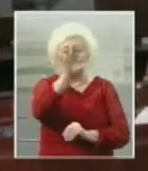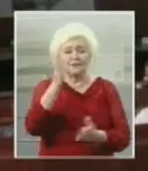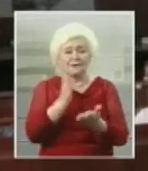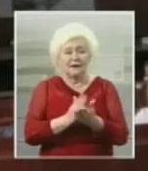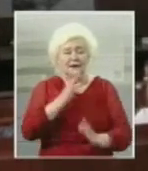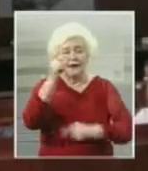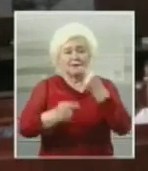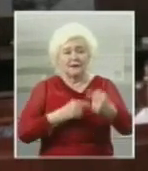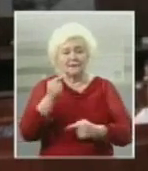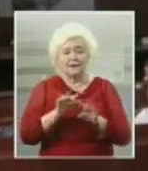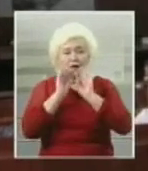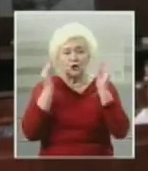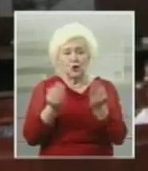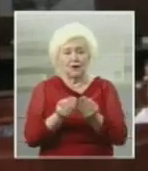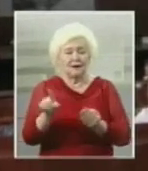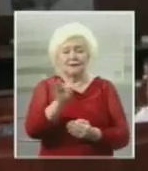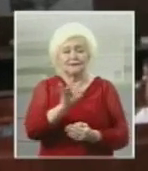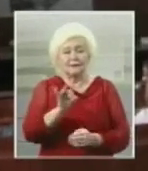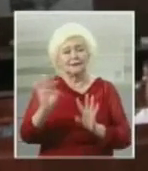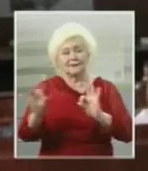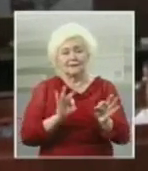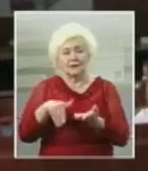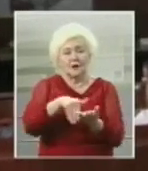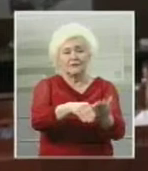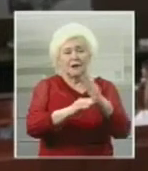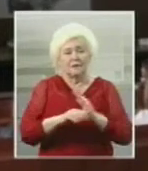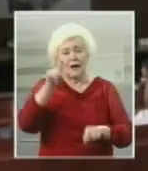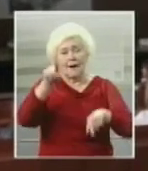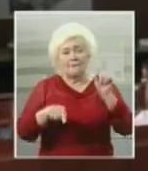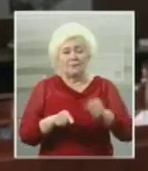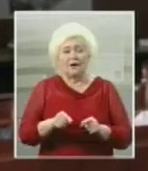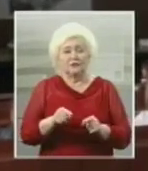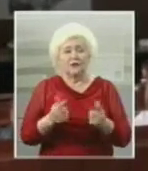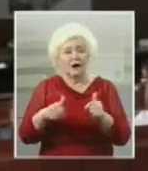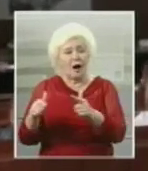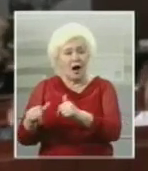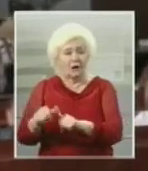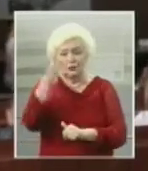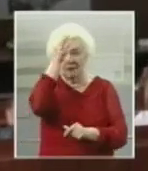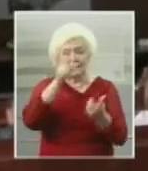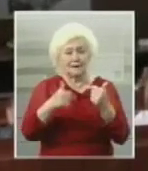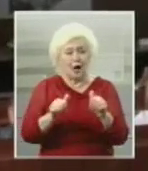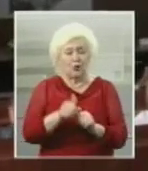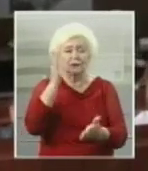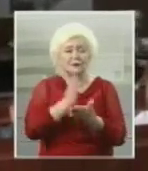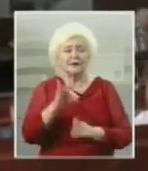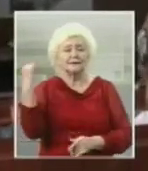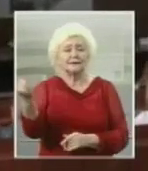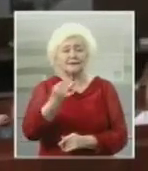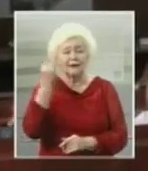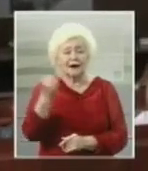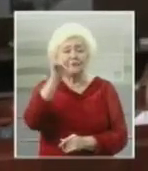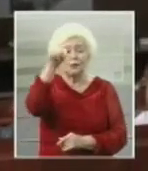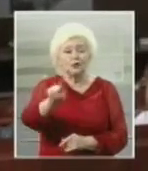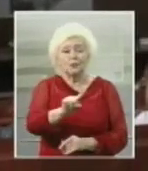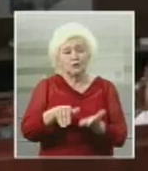тенденція до глобалізації, і, звичайно, взаємодія певних галузей наук є цікавим, тому